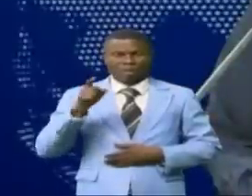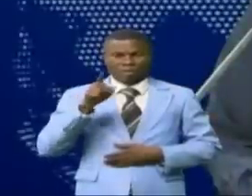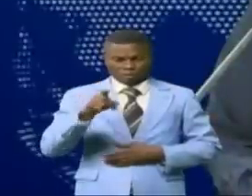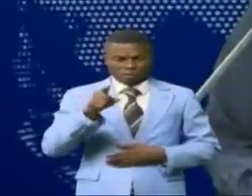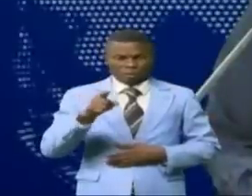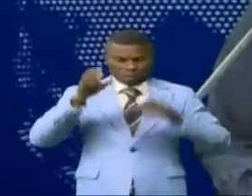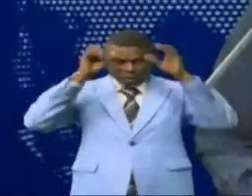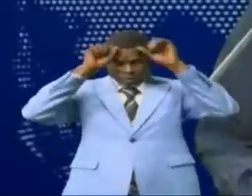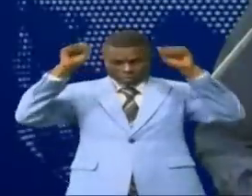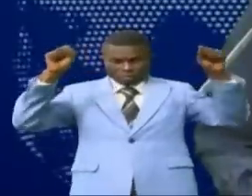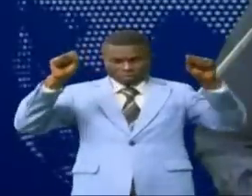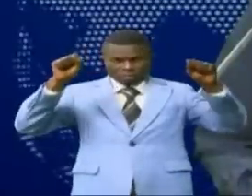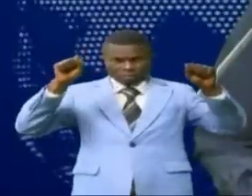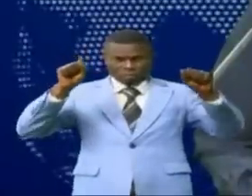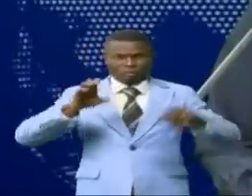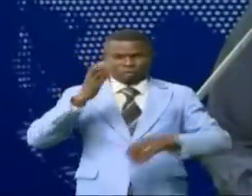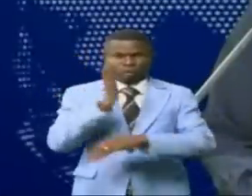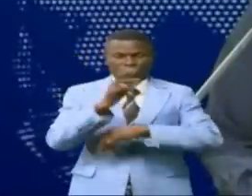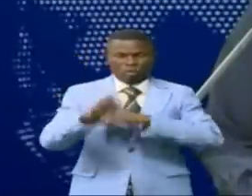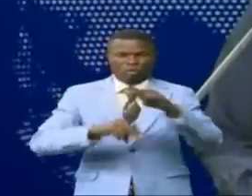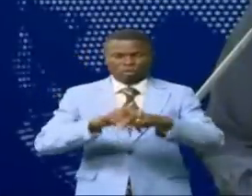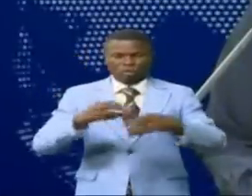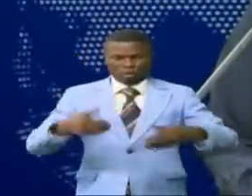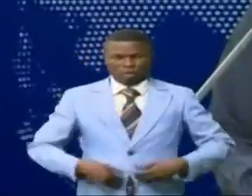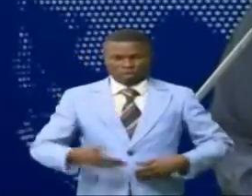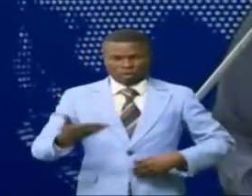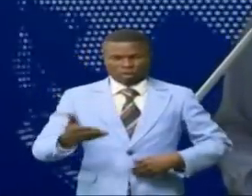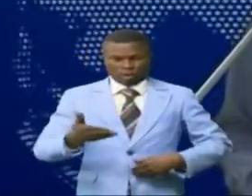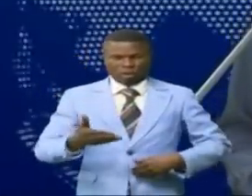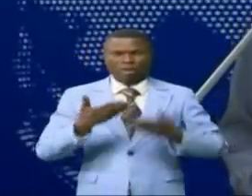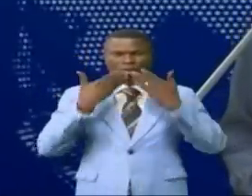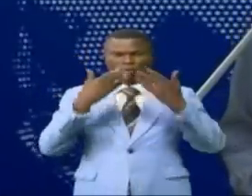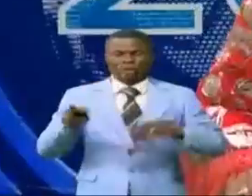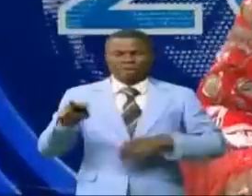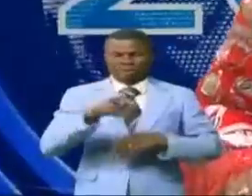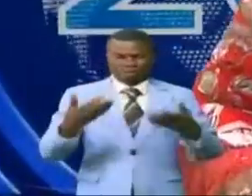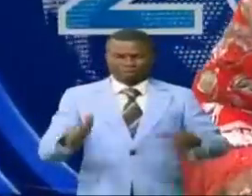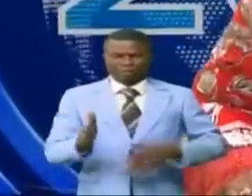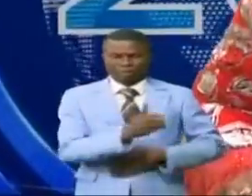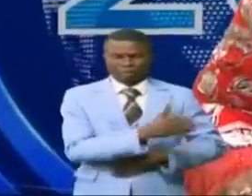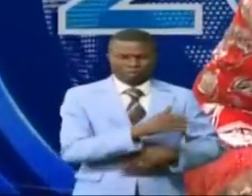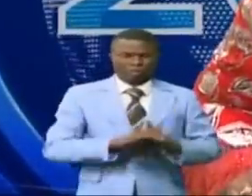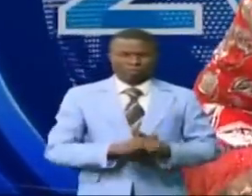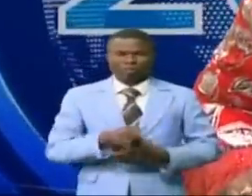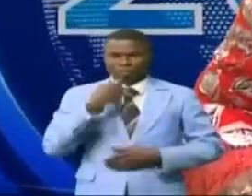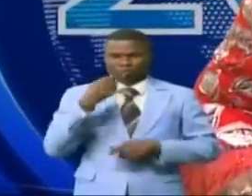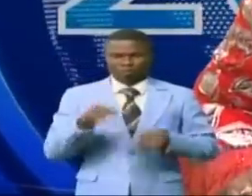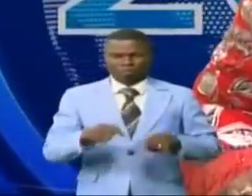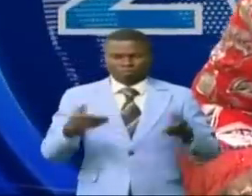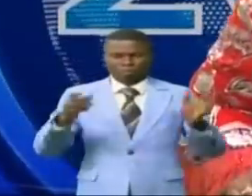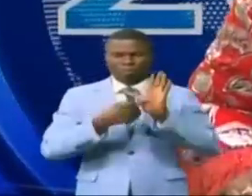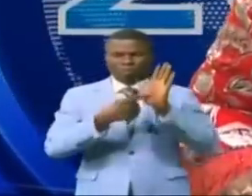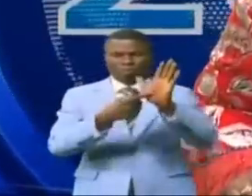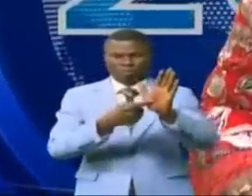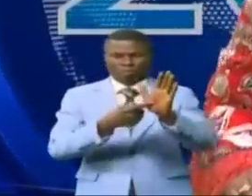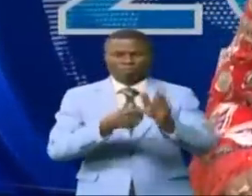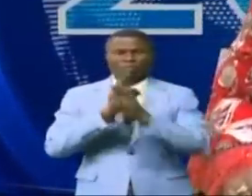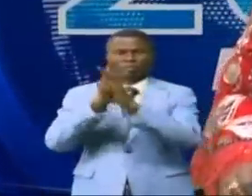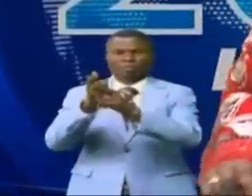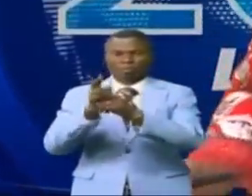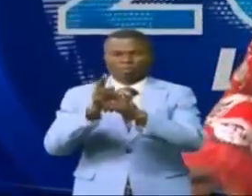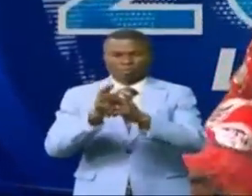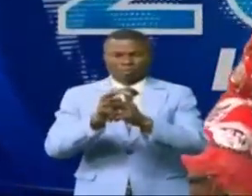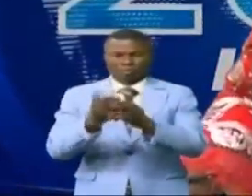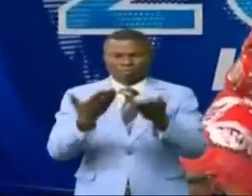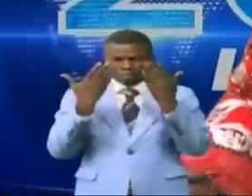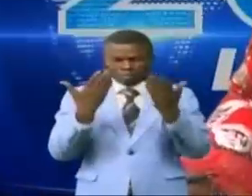le président du Conseil national de la jeunesse. C'est à moi de vous remercier, madame. Lors de la présentation du rapport de l'étude